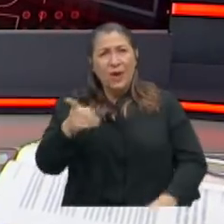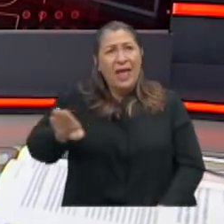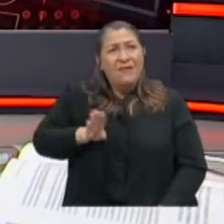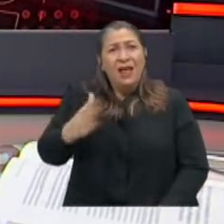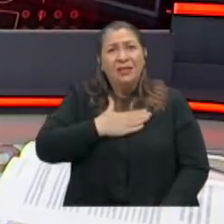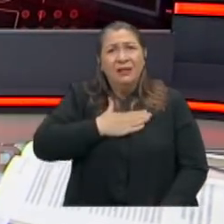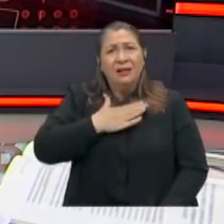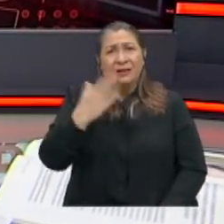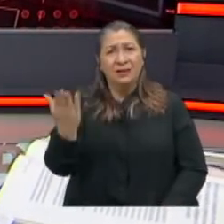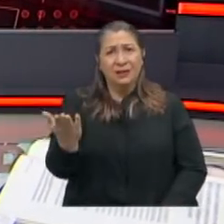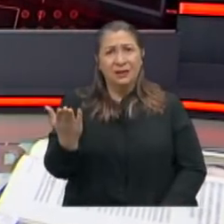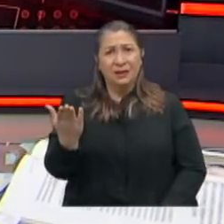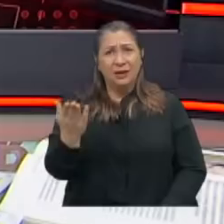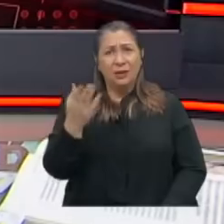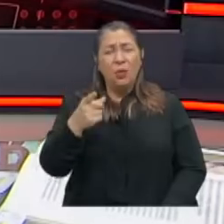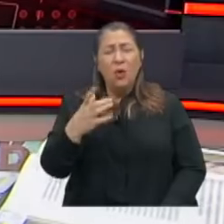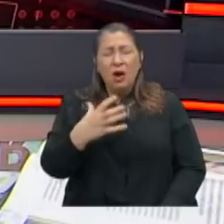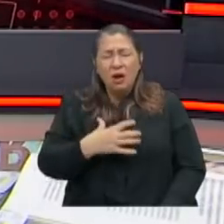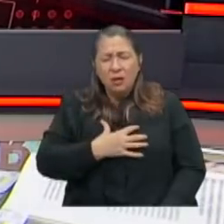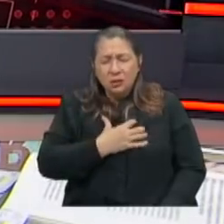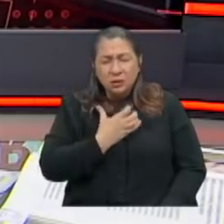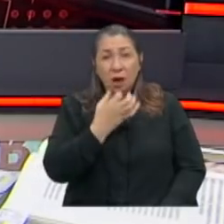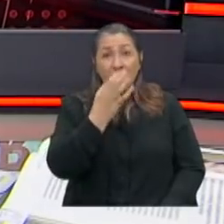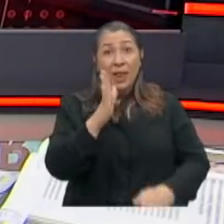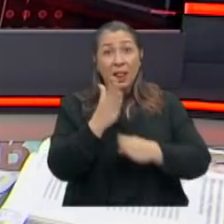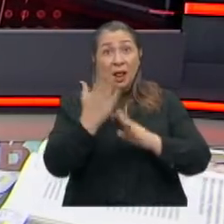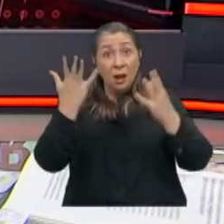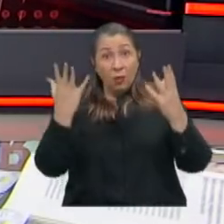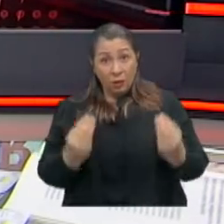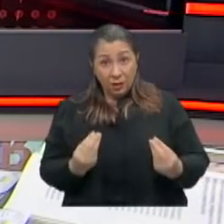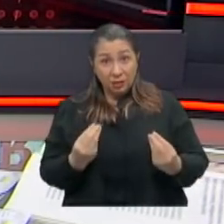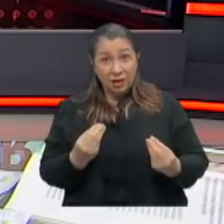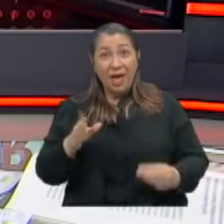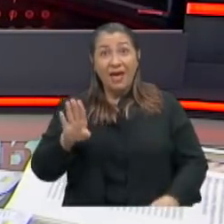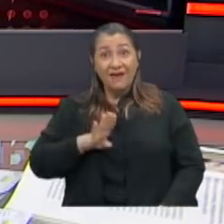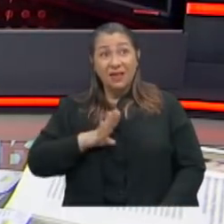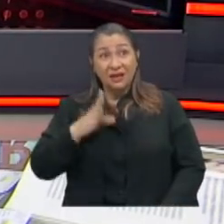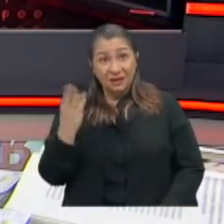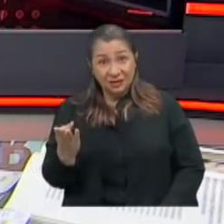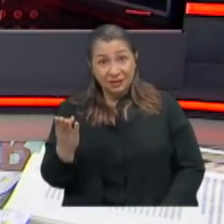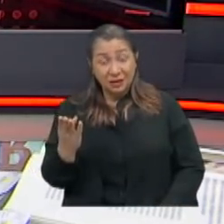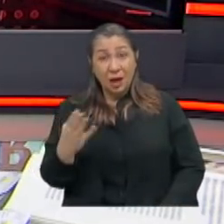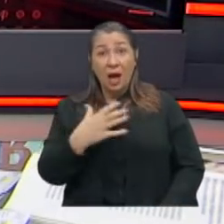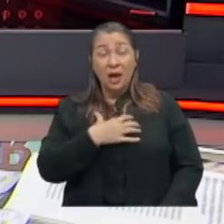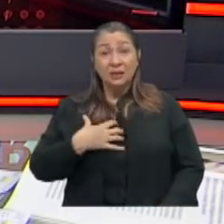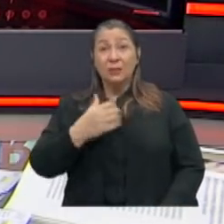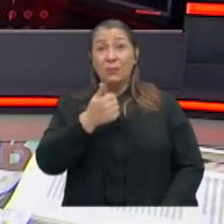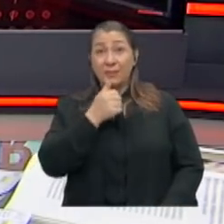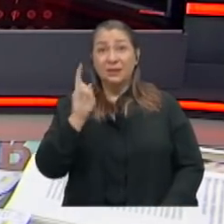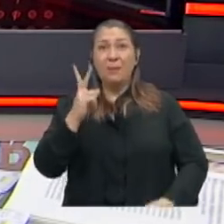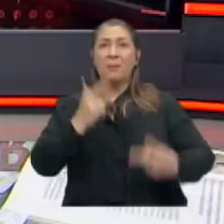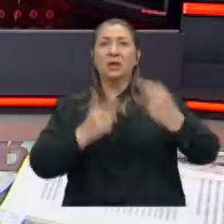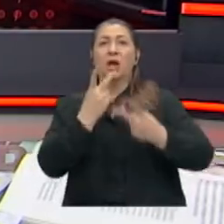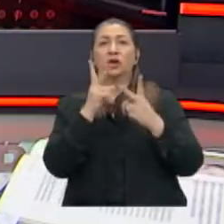yavrusunun, bu acı haberin sebebi olan evladının annesi babasının bir